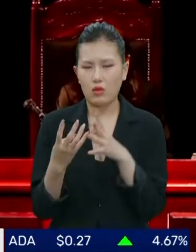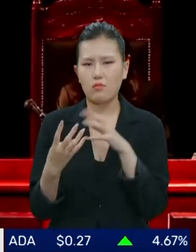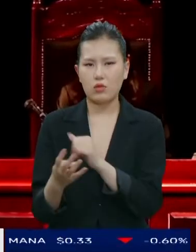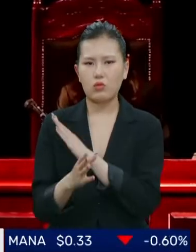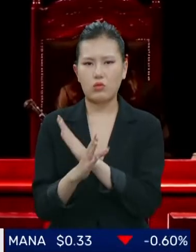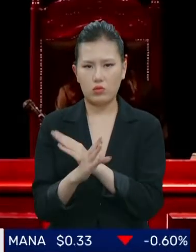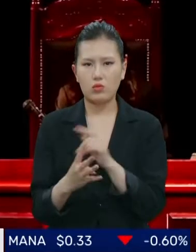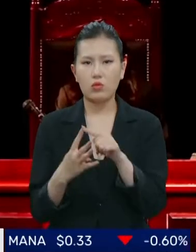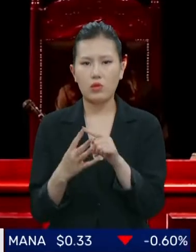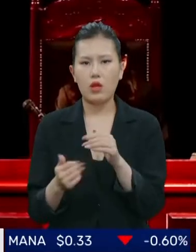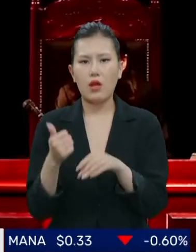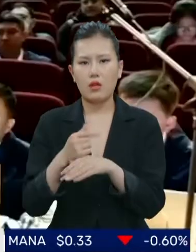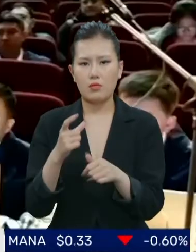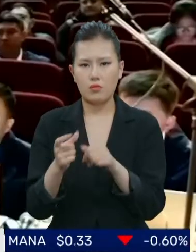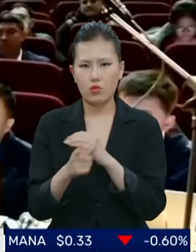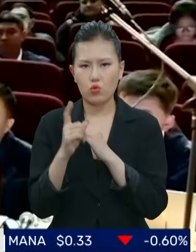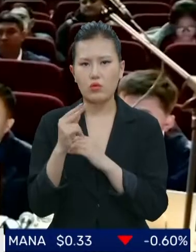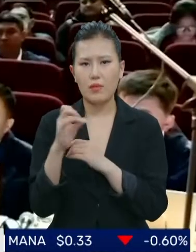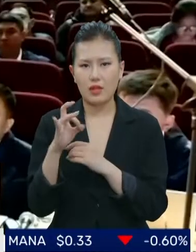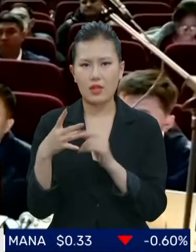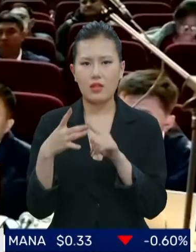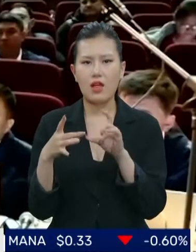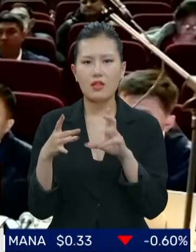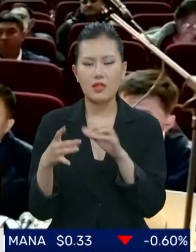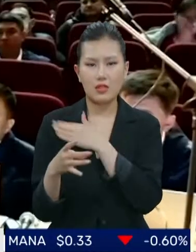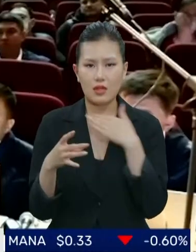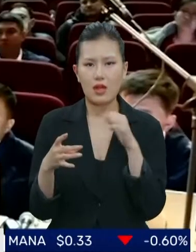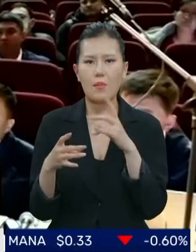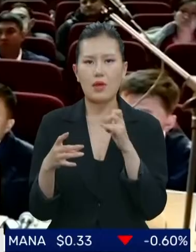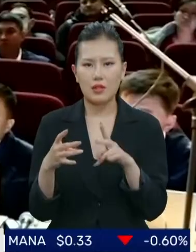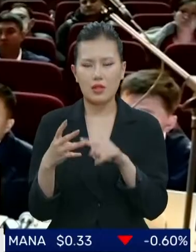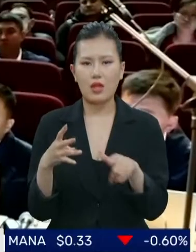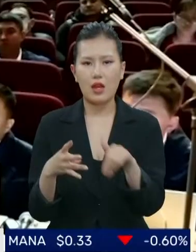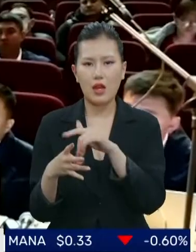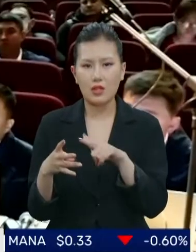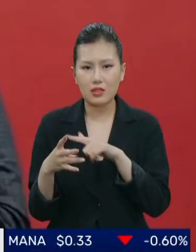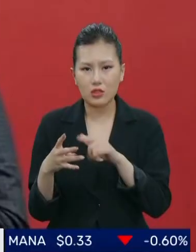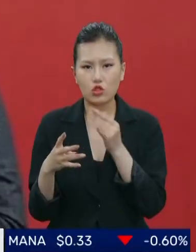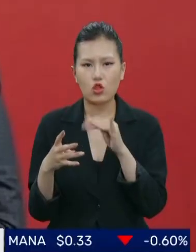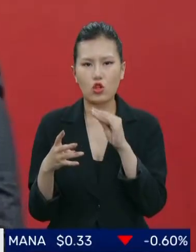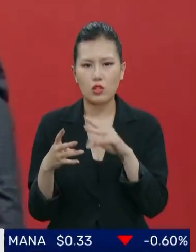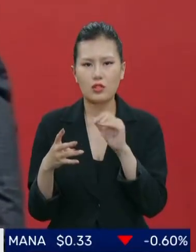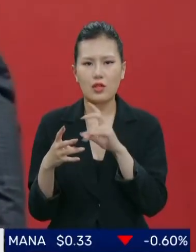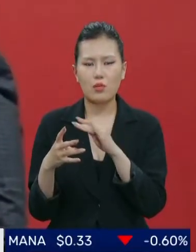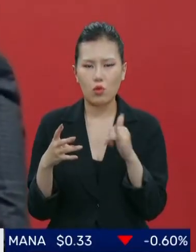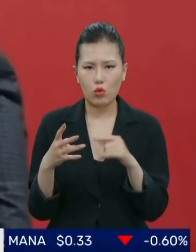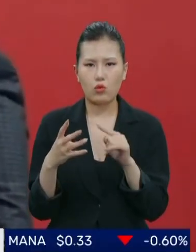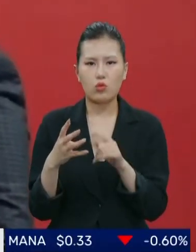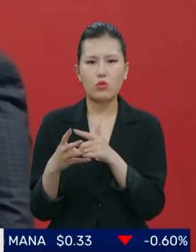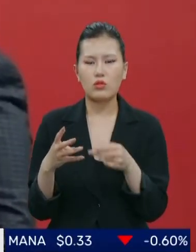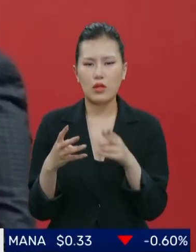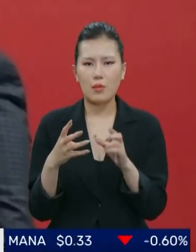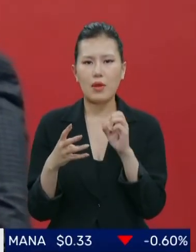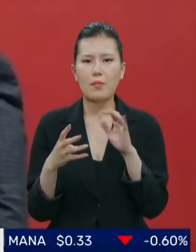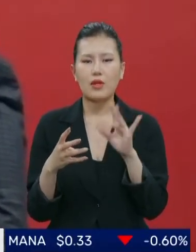банкны ахлах мэрэгжлийн хүчтэй батрах хилцсэн дараагийн болон газрын захирал шойжилж албуу гүйцэтгэх захирал Батбаяр нарыг яллагдчихаар татсан. За учир